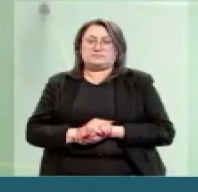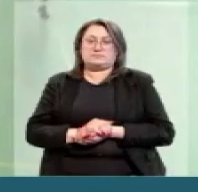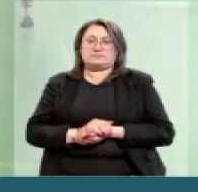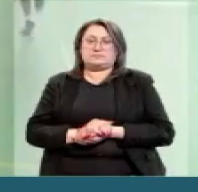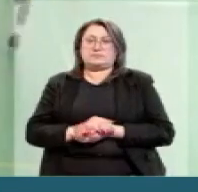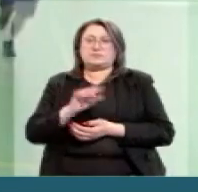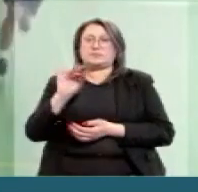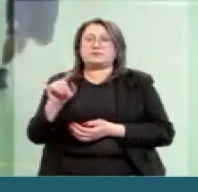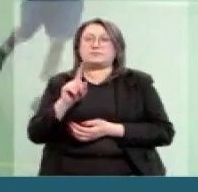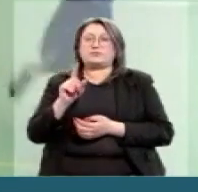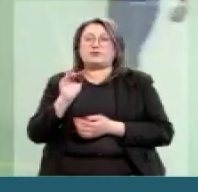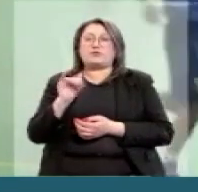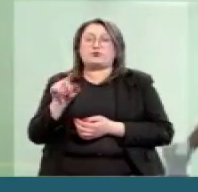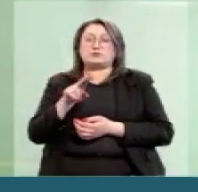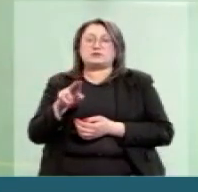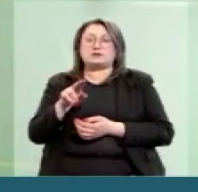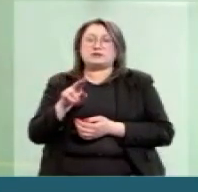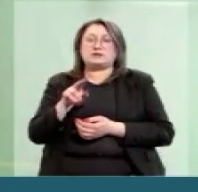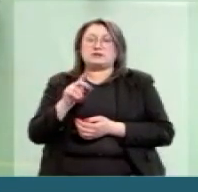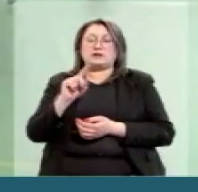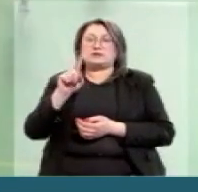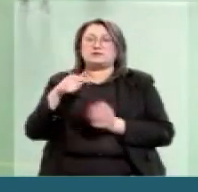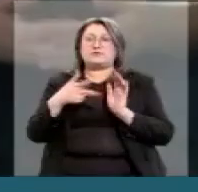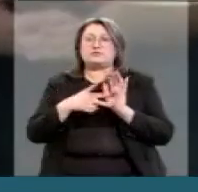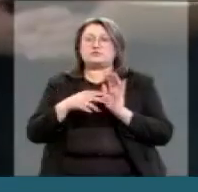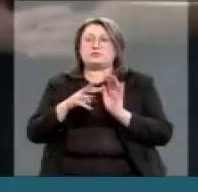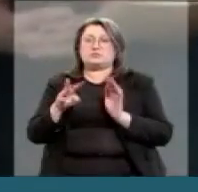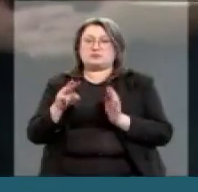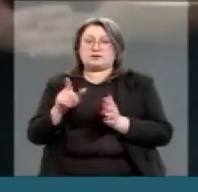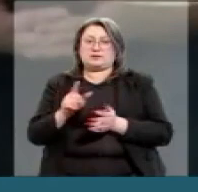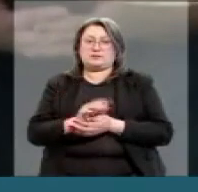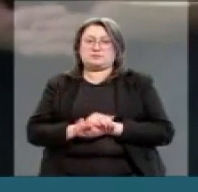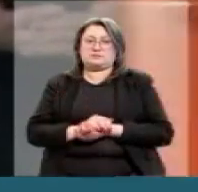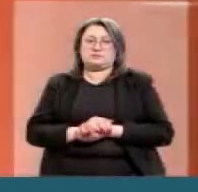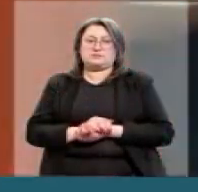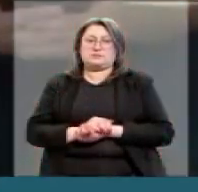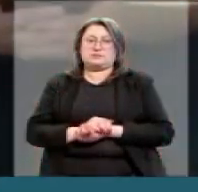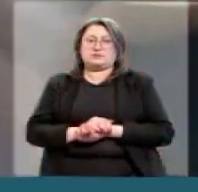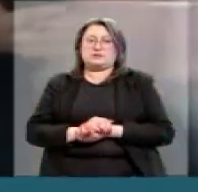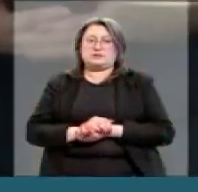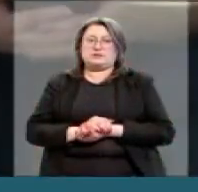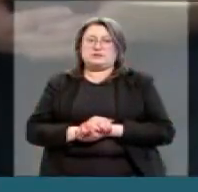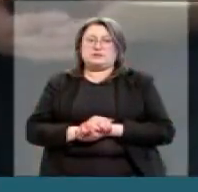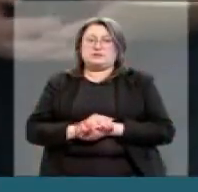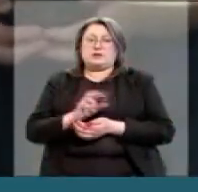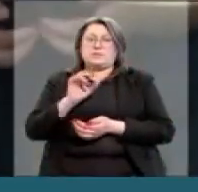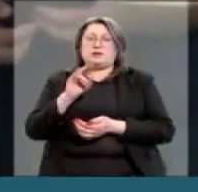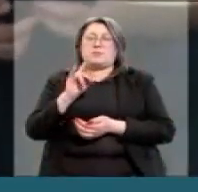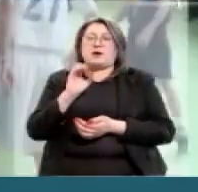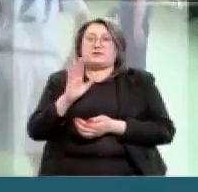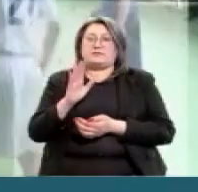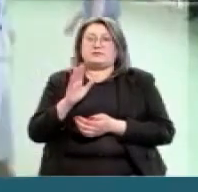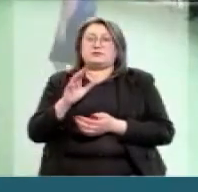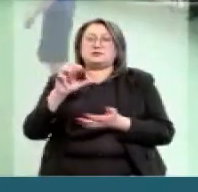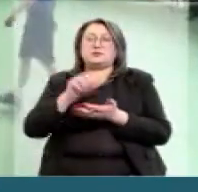осы әр жыл сайын мықты деңгейде өте берінеді деп. Нұршат Бердібаев баскетбол спортымен айналысып келе жатқанына 2